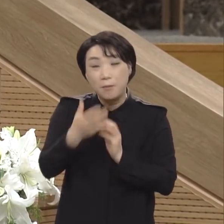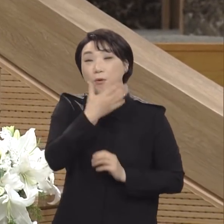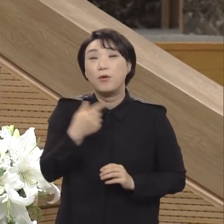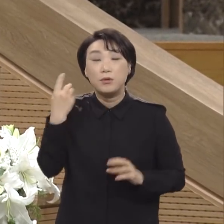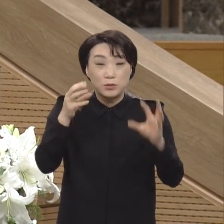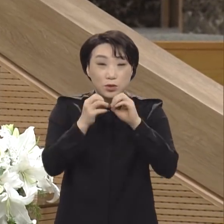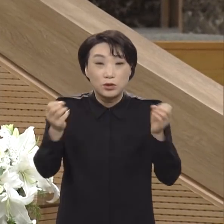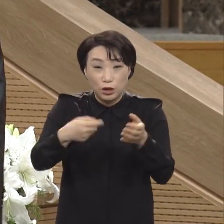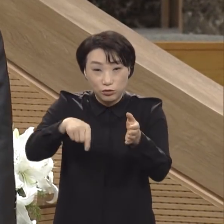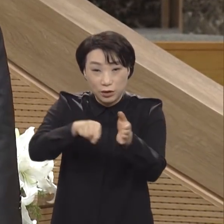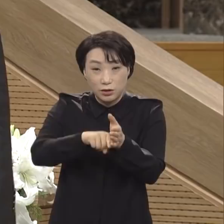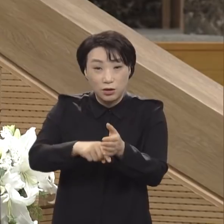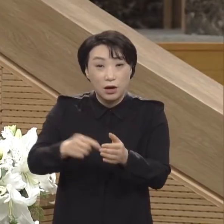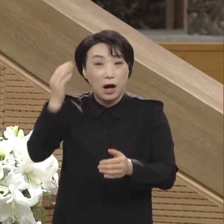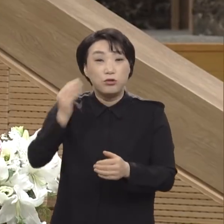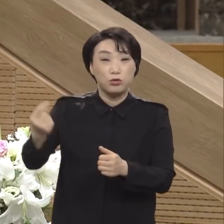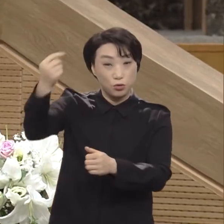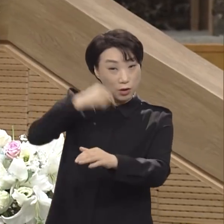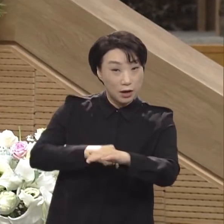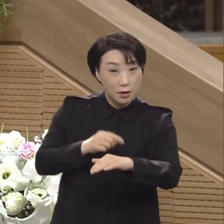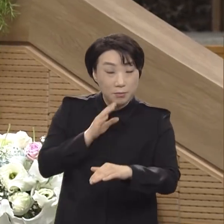복음 전하기 위해서 왔다가